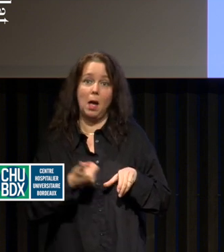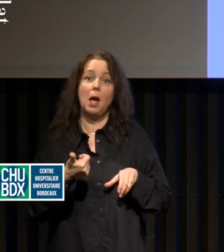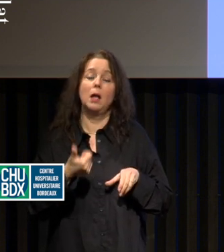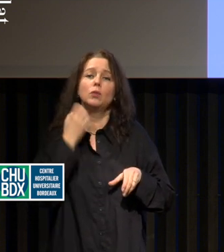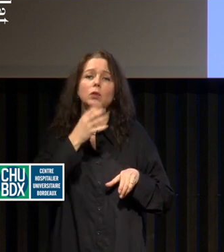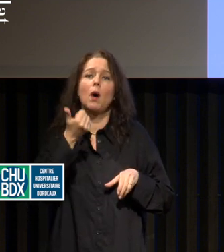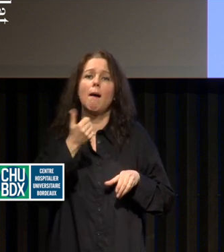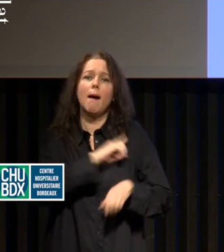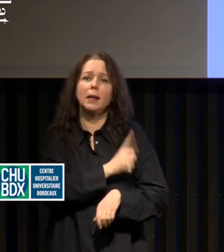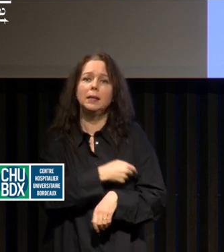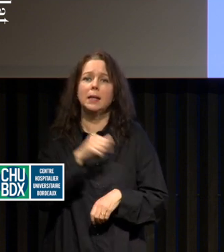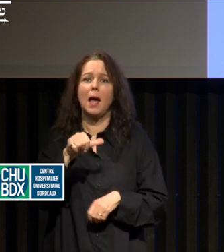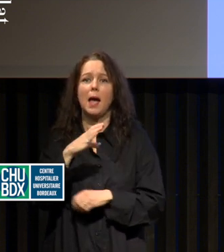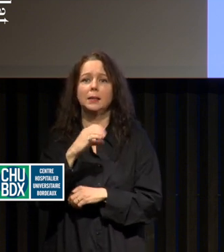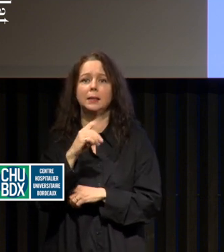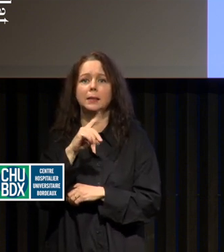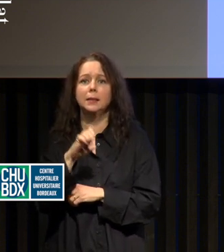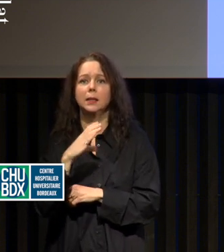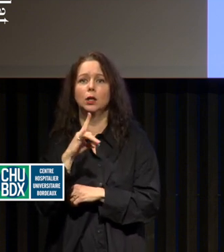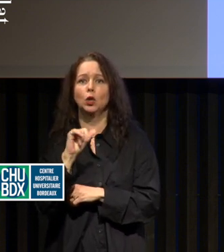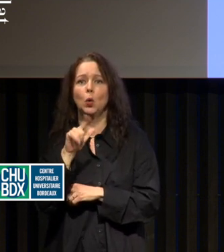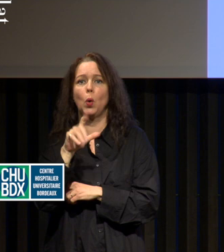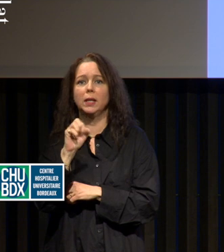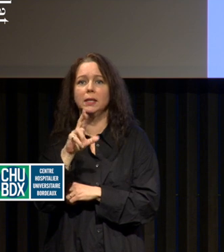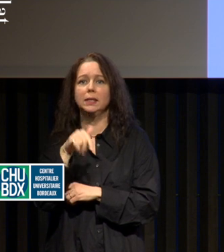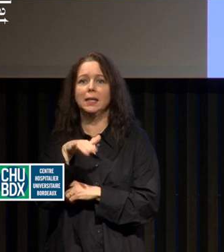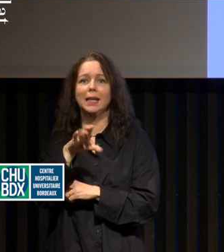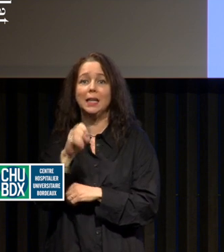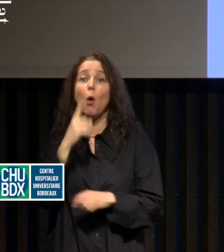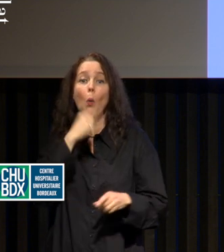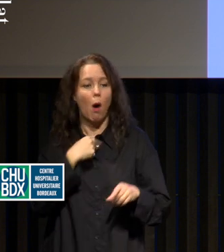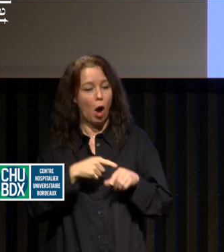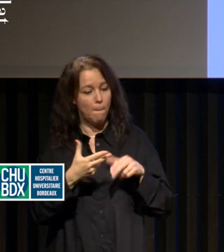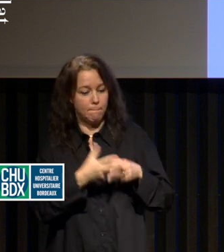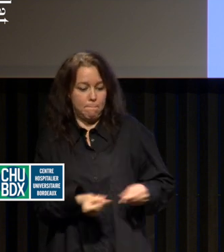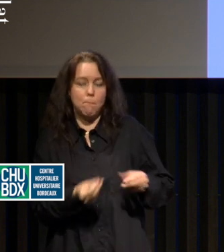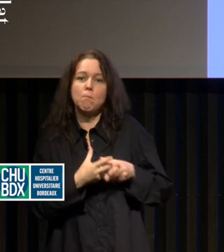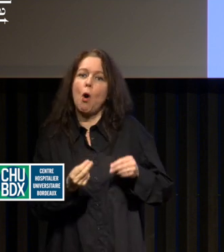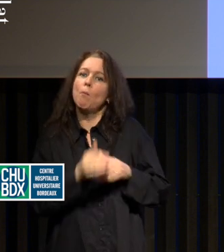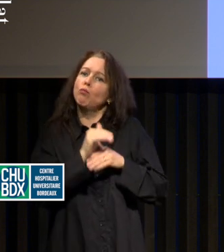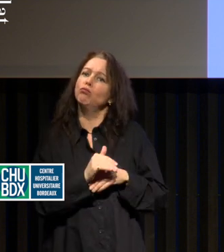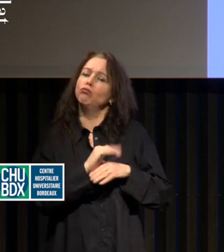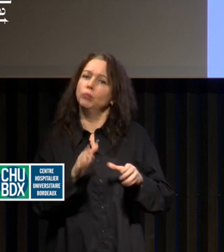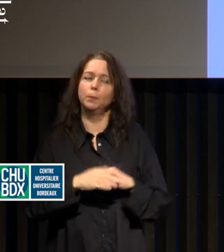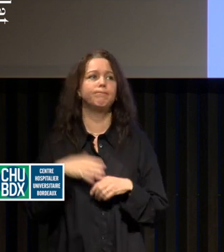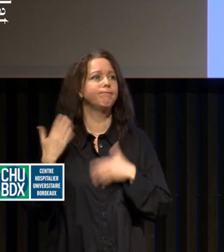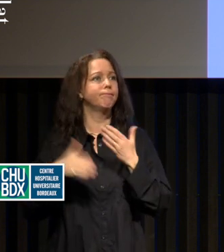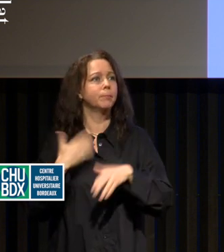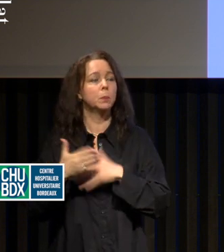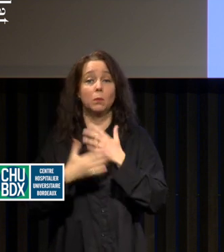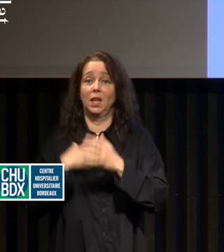chlorhydrique, était un organe qui était stérile. Et puis, il y a eu une révolution quand même dont vous avez sans doute entendu parler,